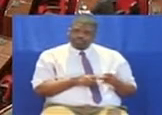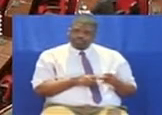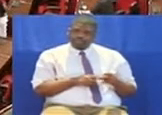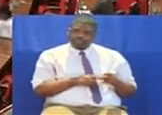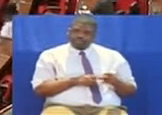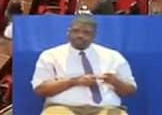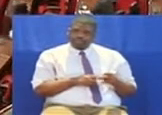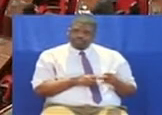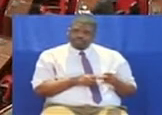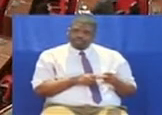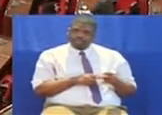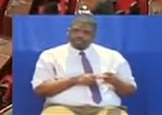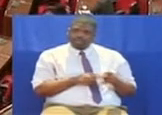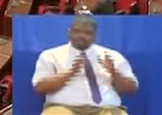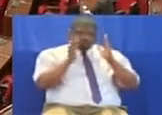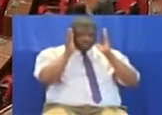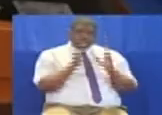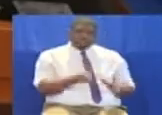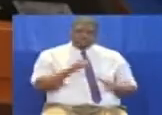Makiragi